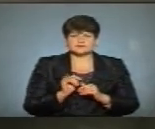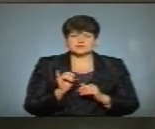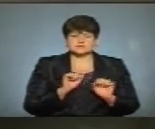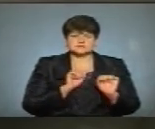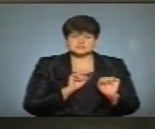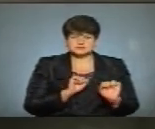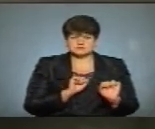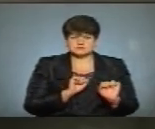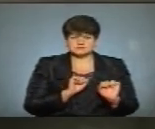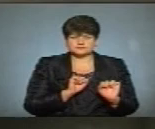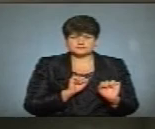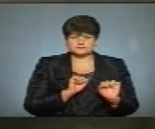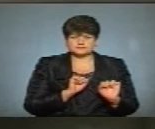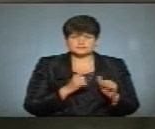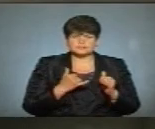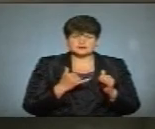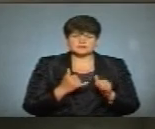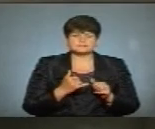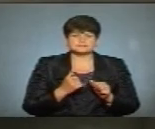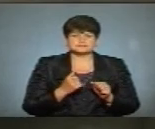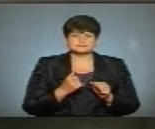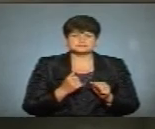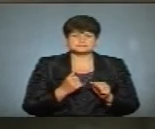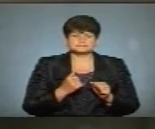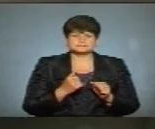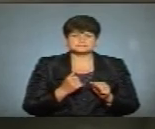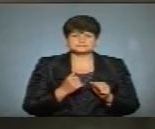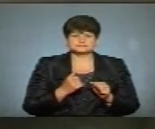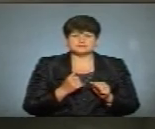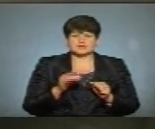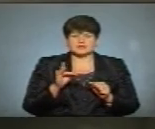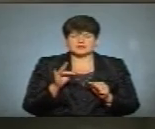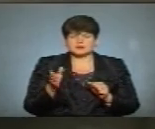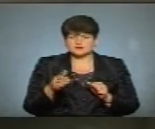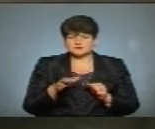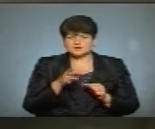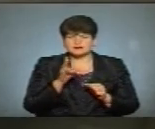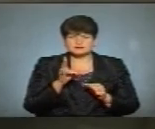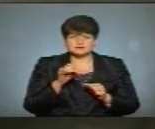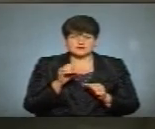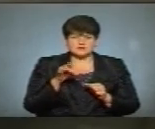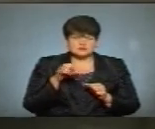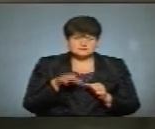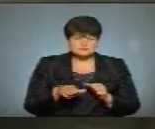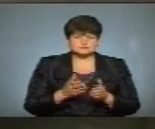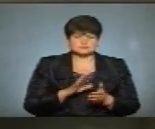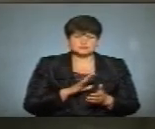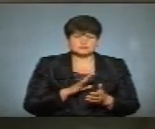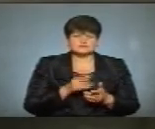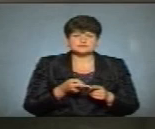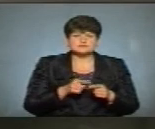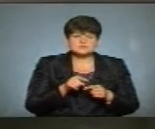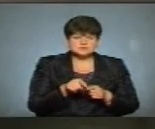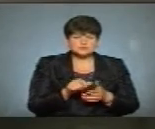захисту для проходження риб під час нересту і так далі. У даній